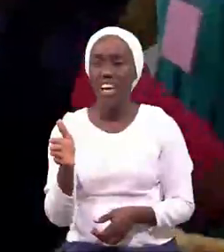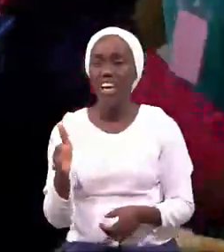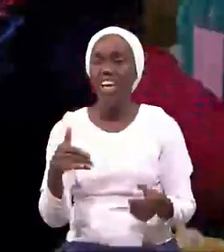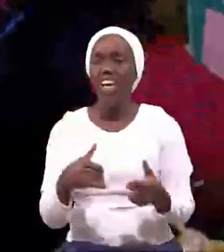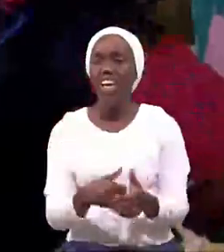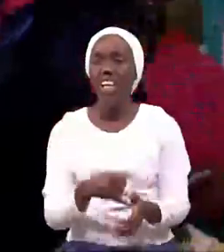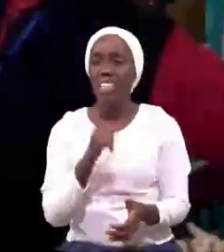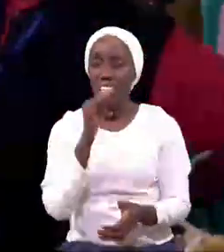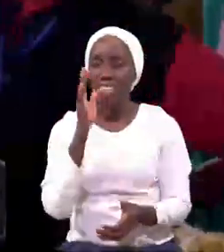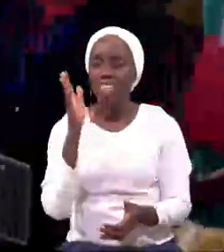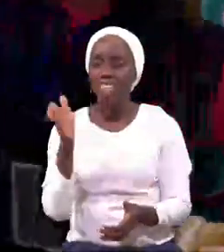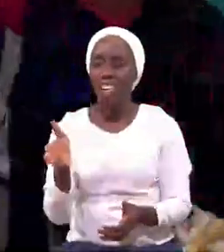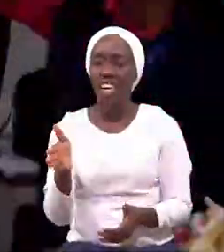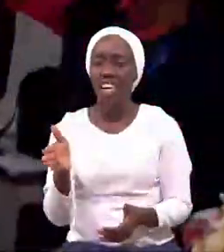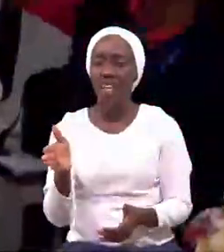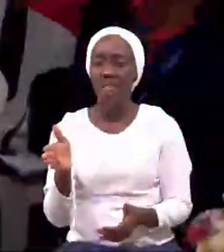C'est là.